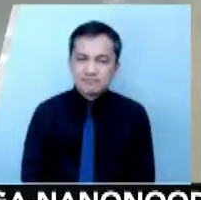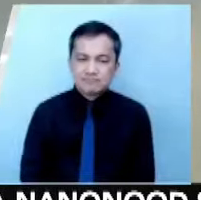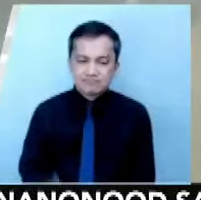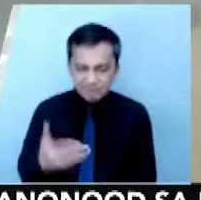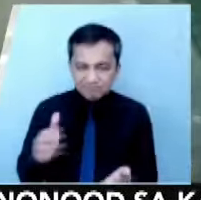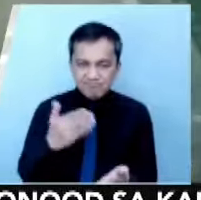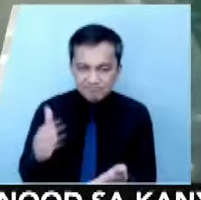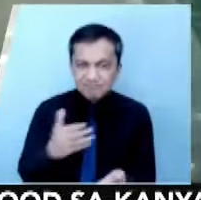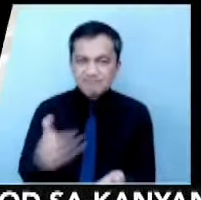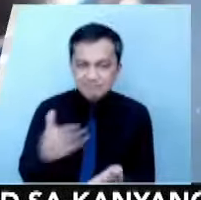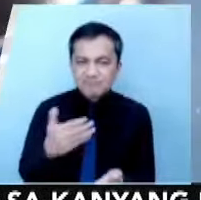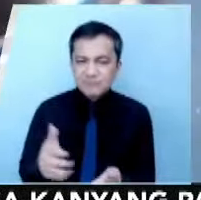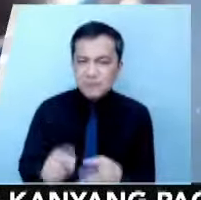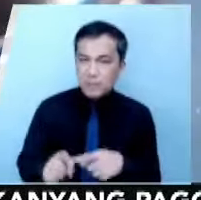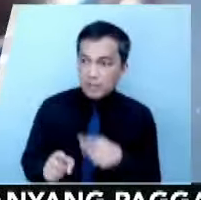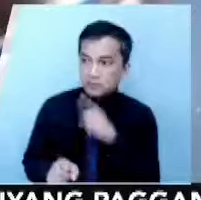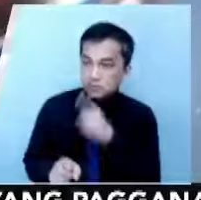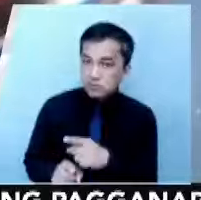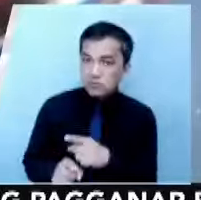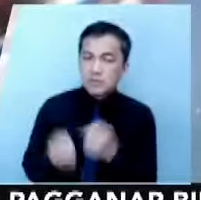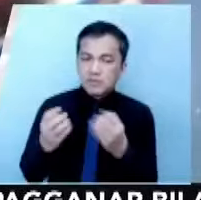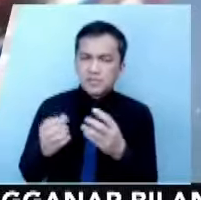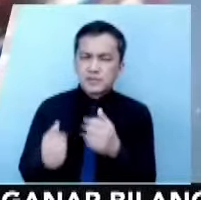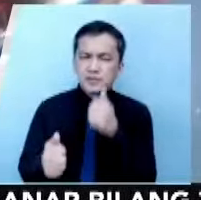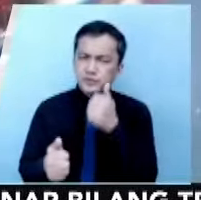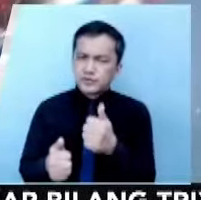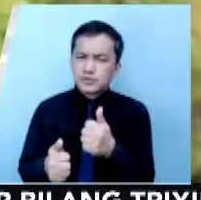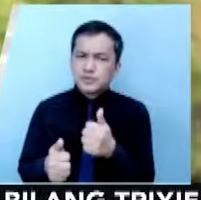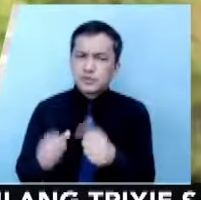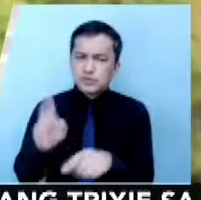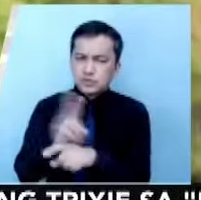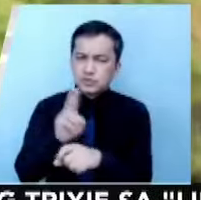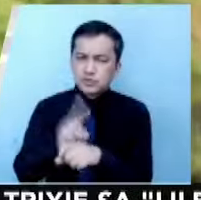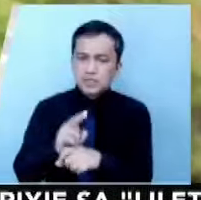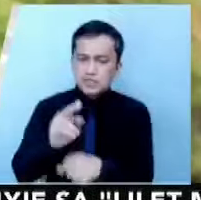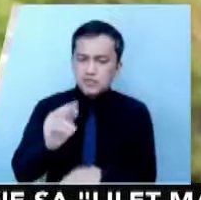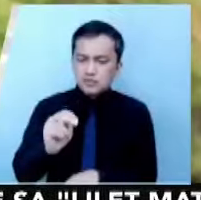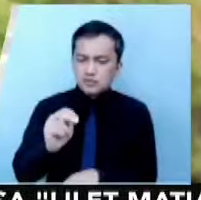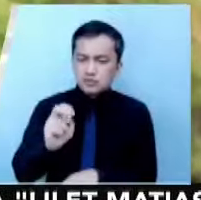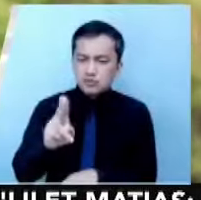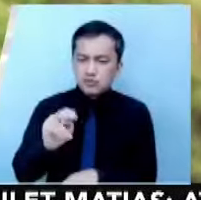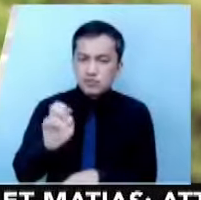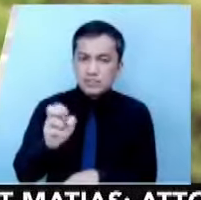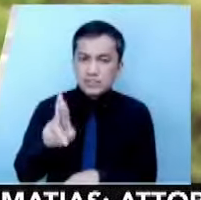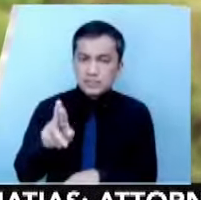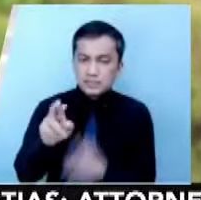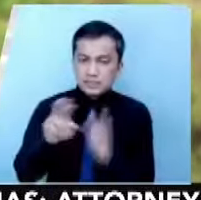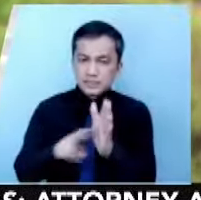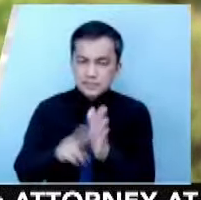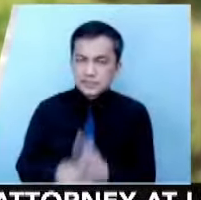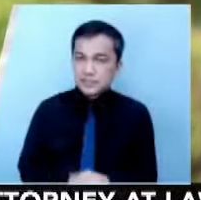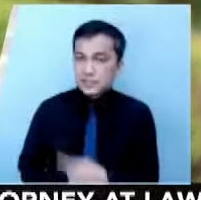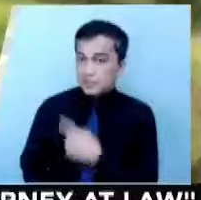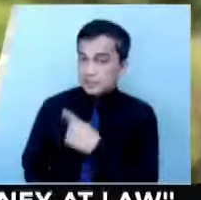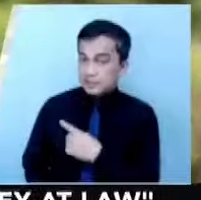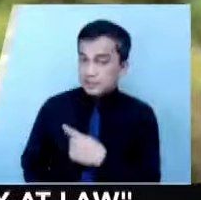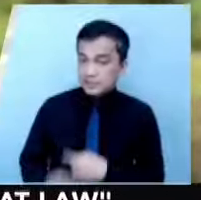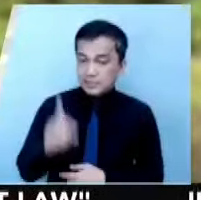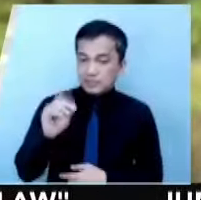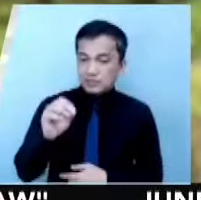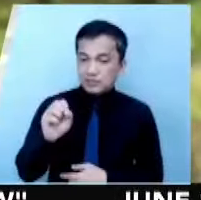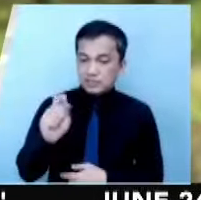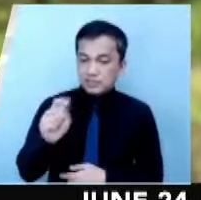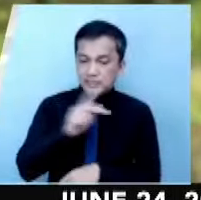But actually, maraming mabuting application ng nuclear research. Mga kapuso, nandito tayo ngayon sa DOST Philippine